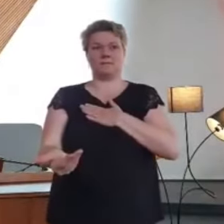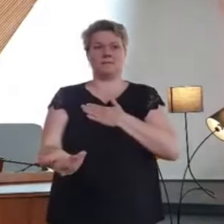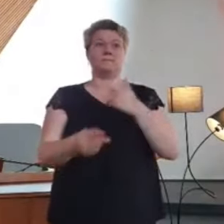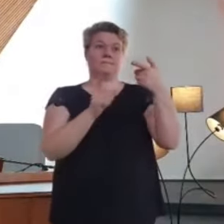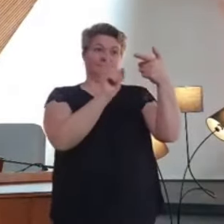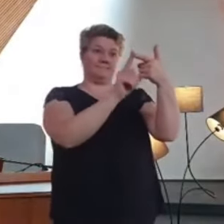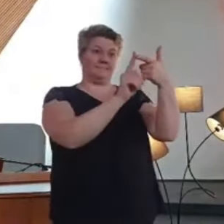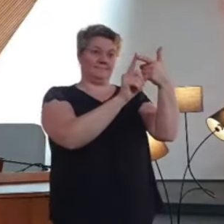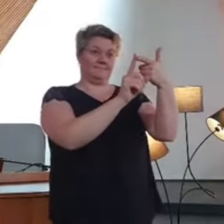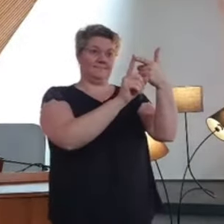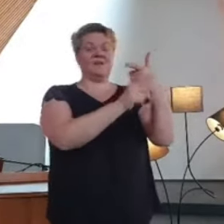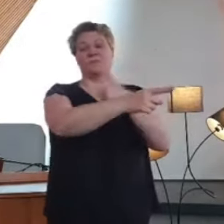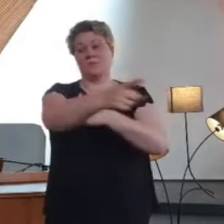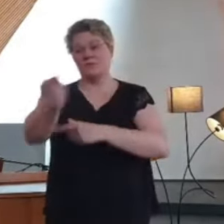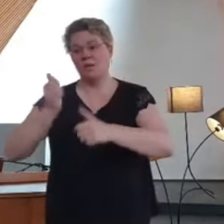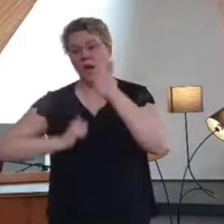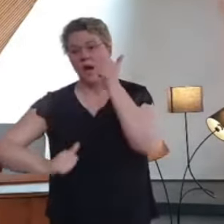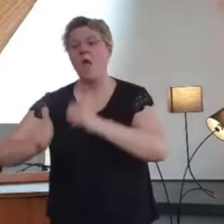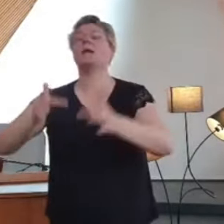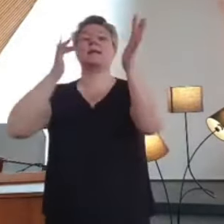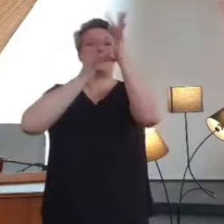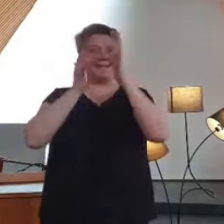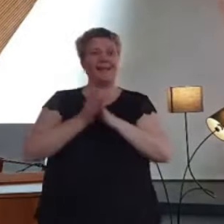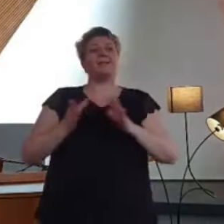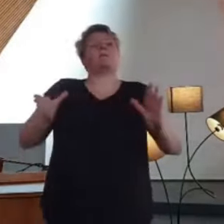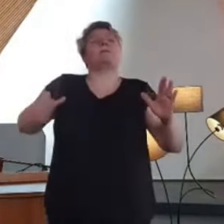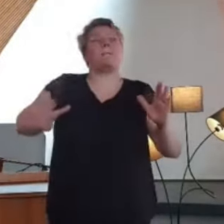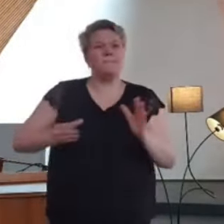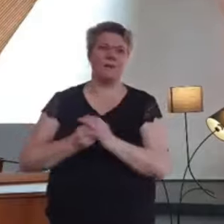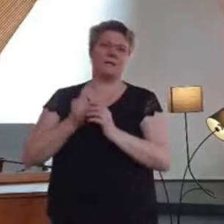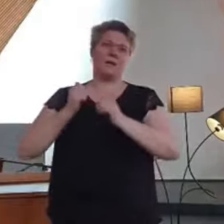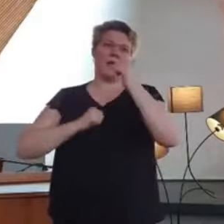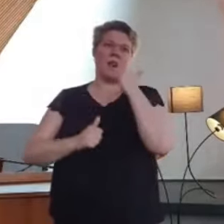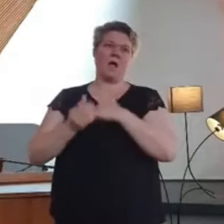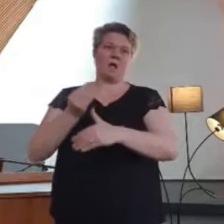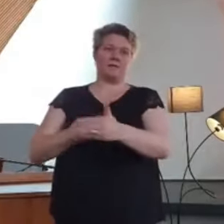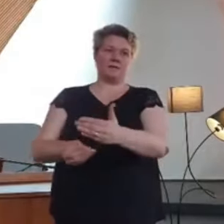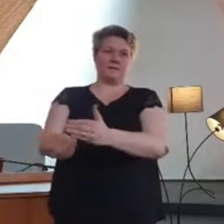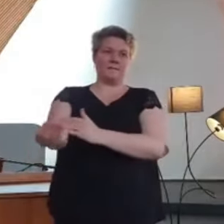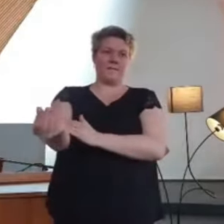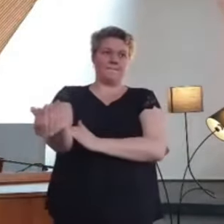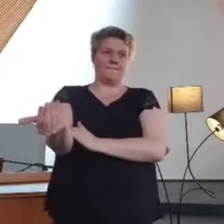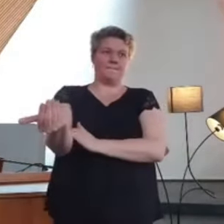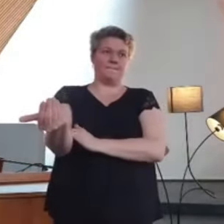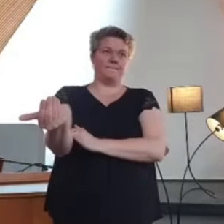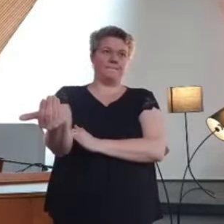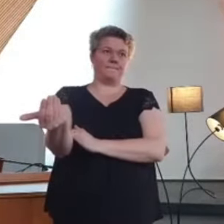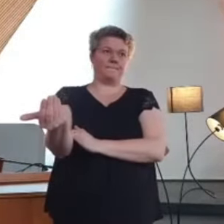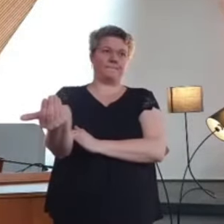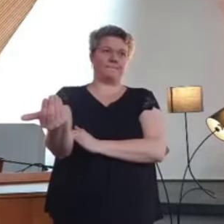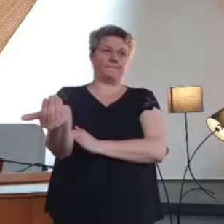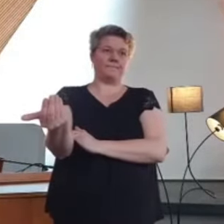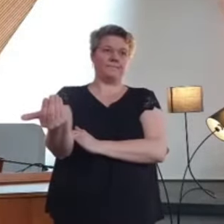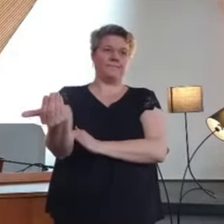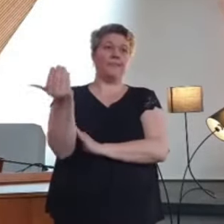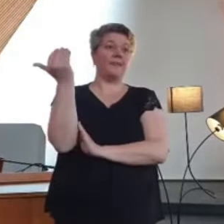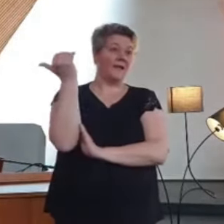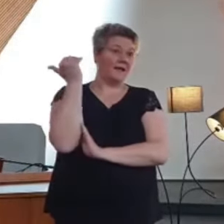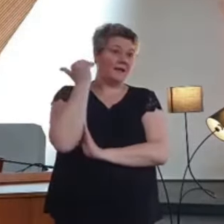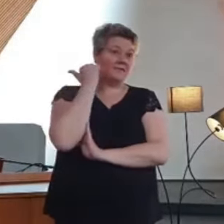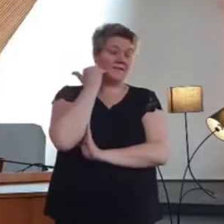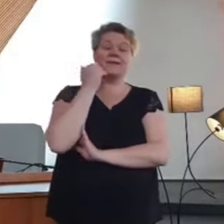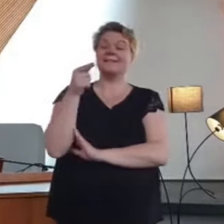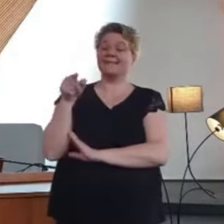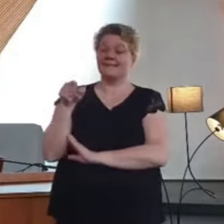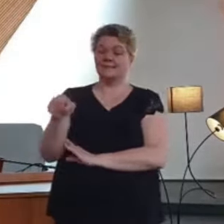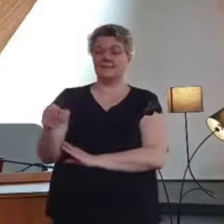Jesus leidet mit, wenn, und das wäre ein bisschen meine Nebenbemerkung, wenn denn diese